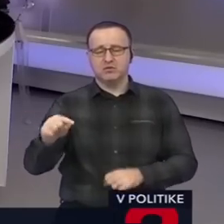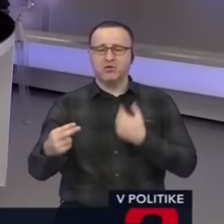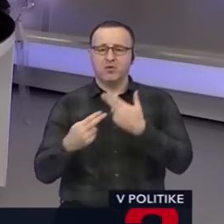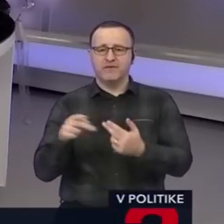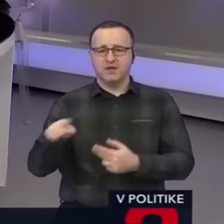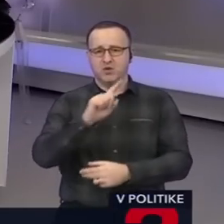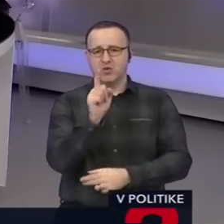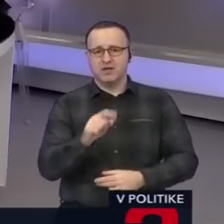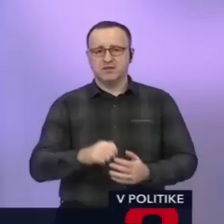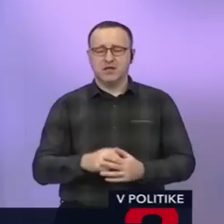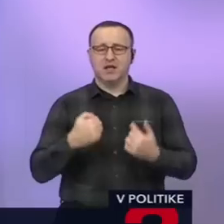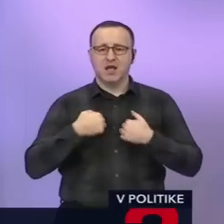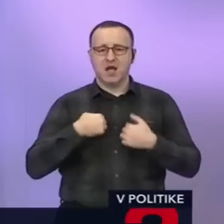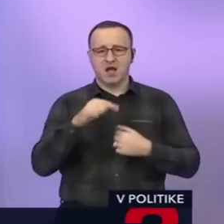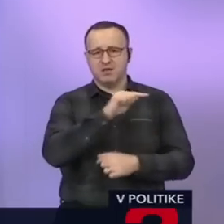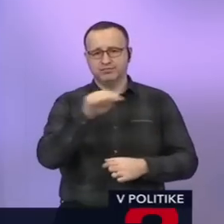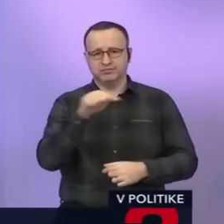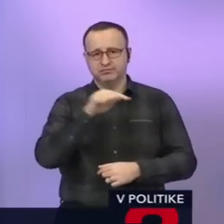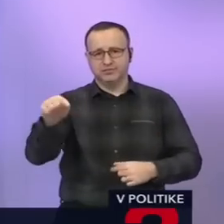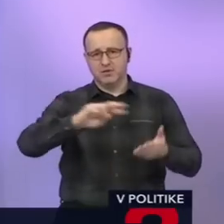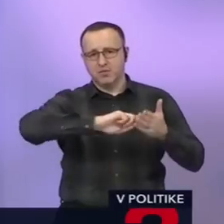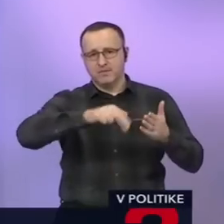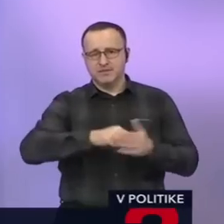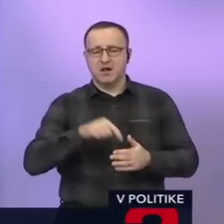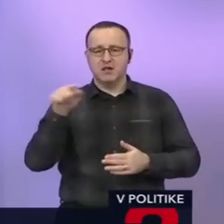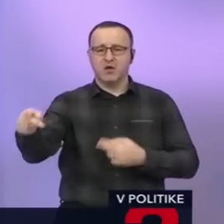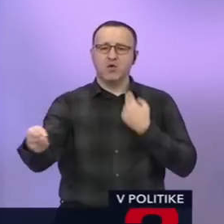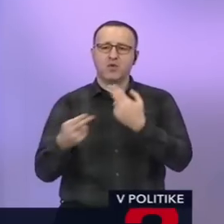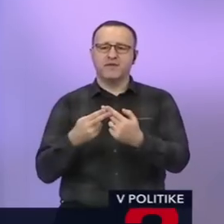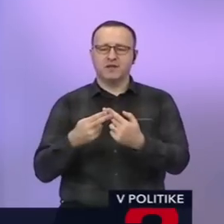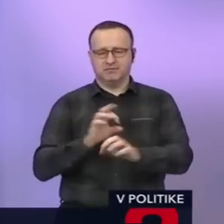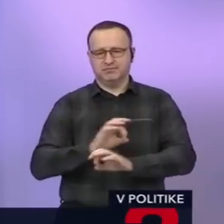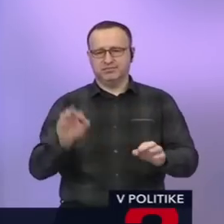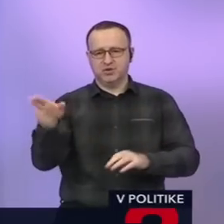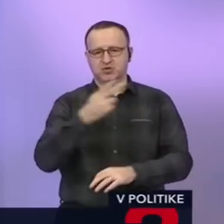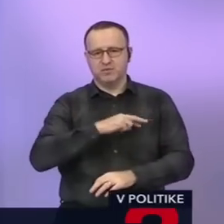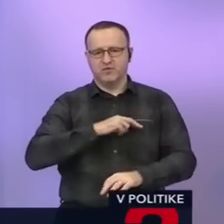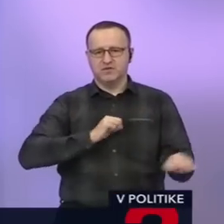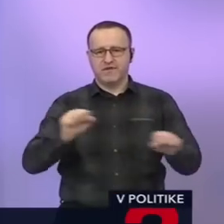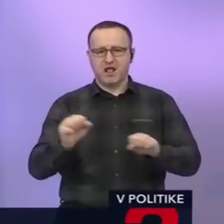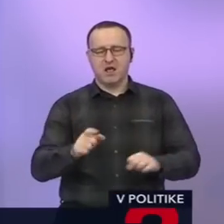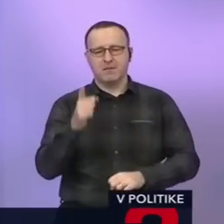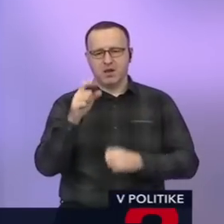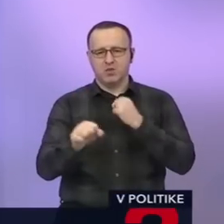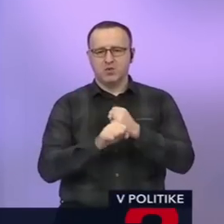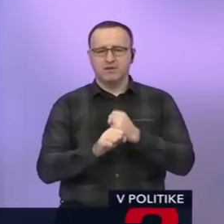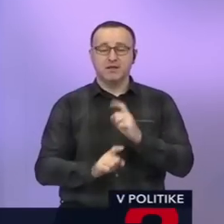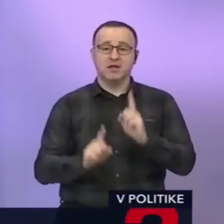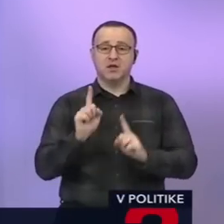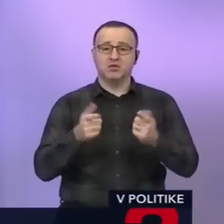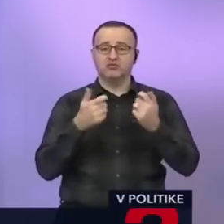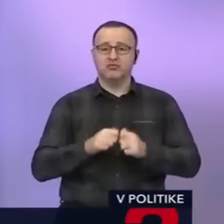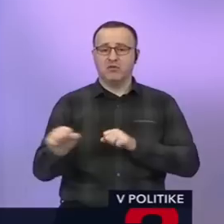otáznikov. Ja by som to počiarkol a podpísal toto stanovisko. Tiež si myslím, že je to zodpovednosti vlády, že by to vláda mala urobiť. Sú niektorí členovia